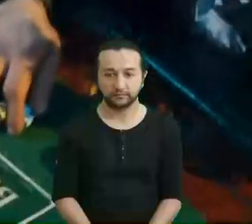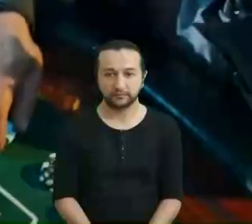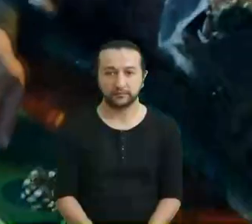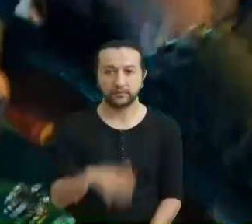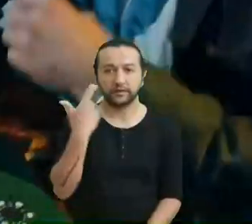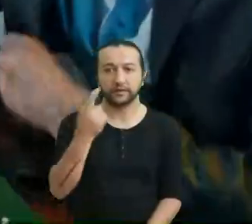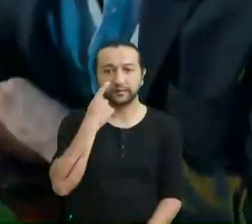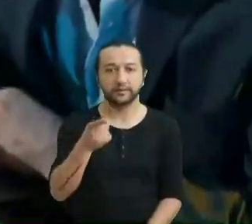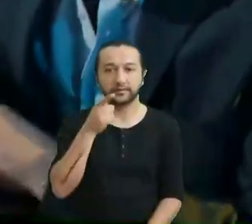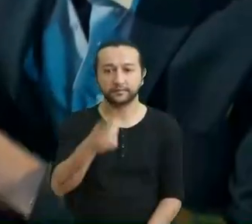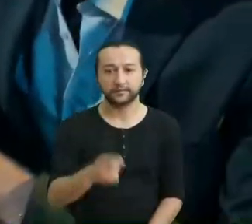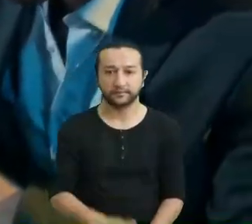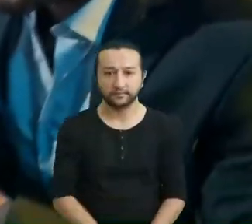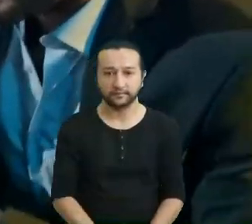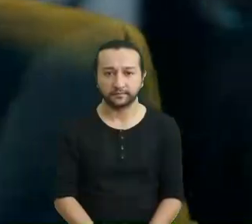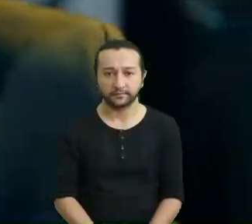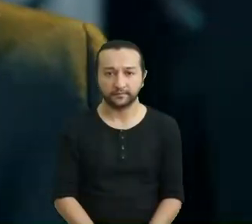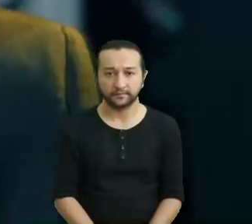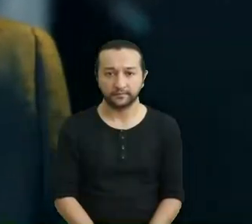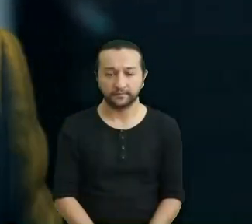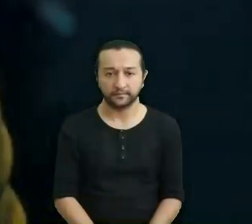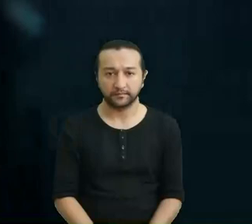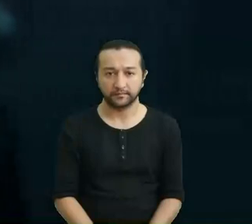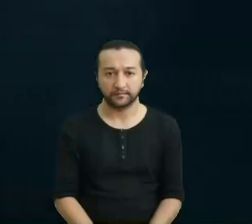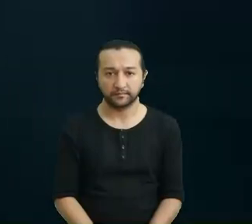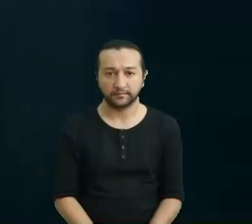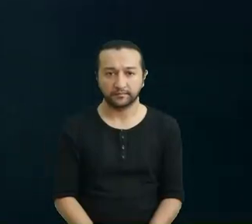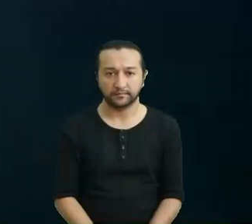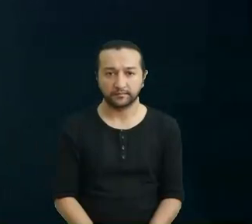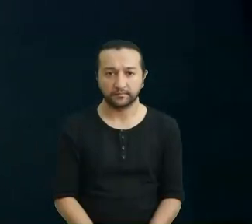Hadi bakalım. Yanında kumral genç bir adam.